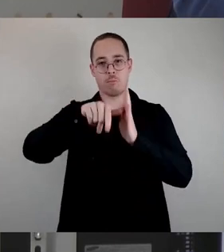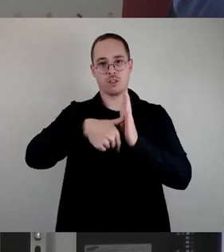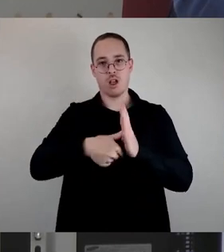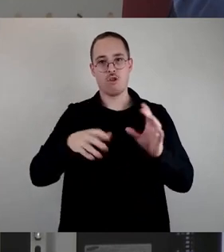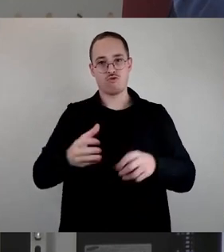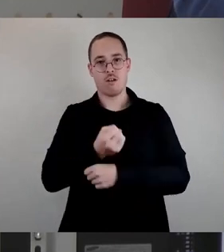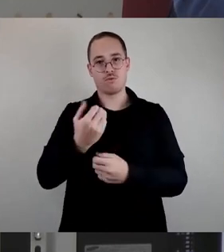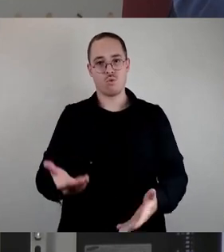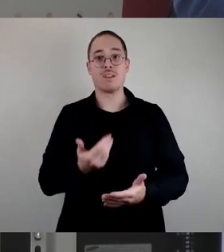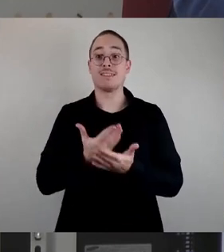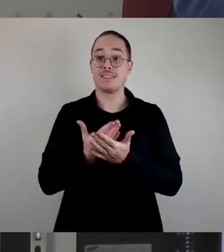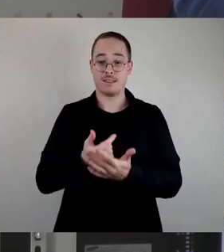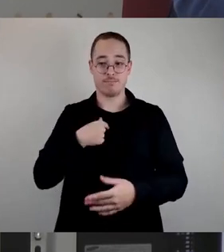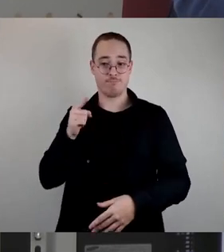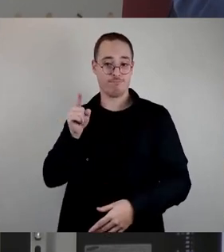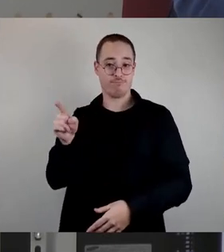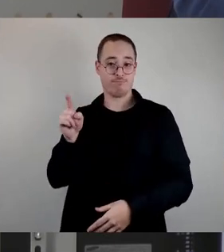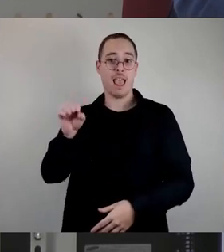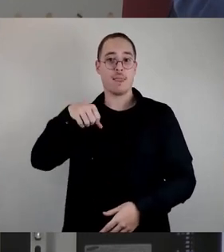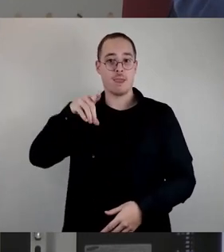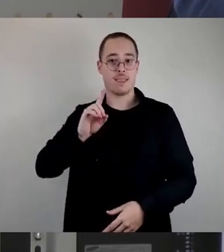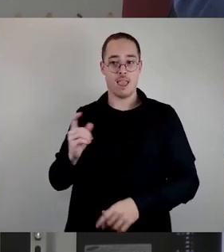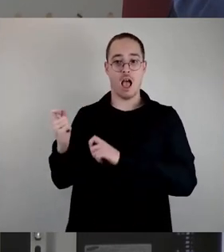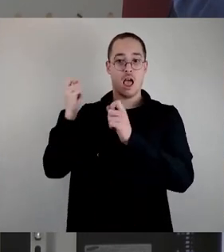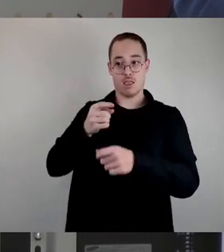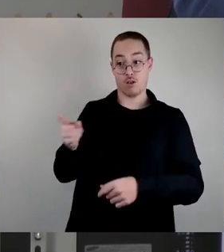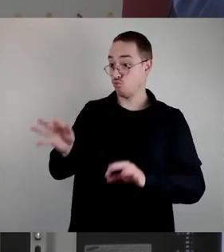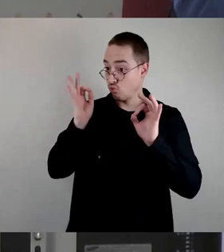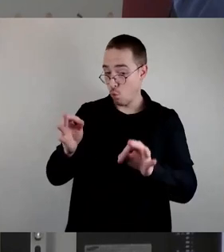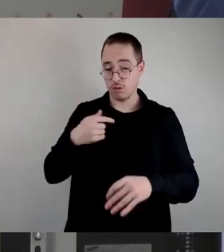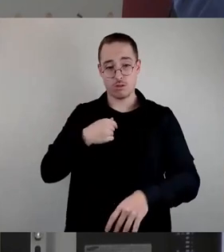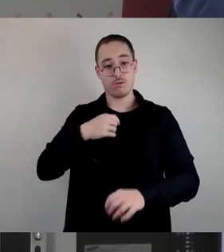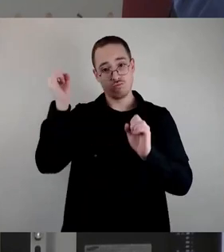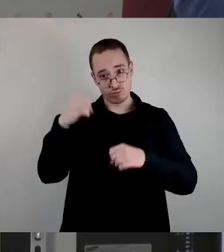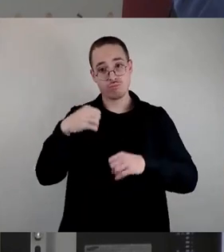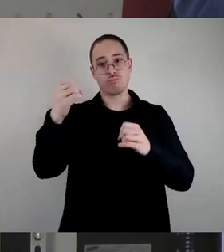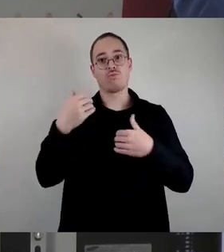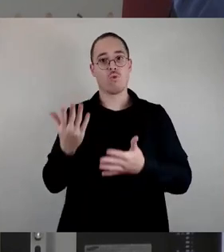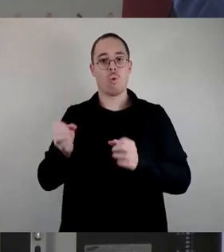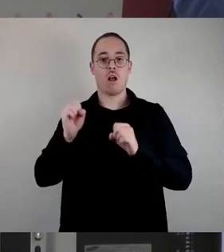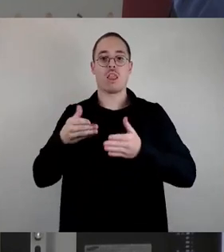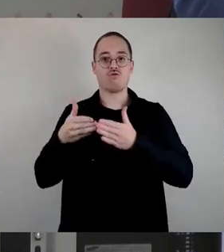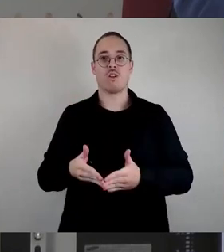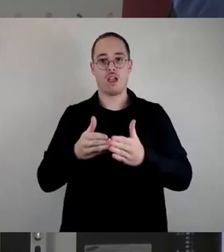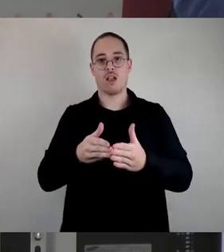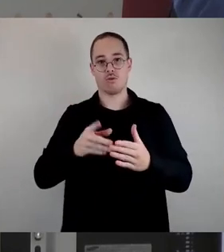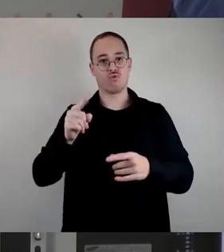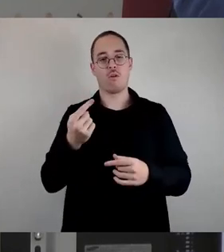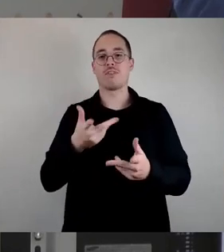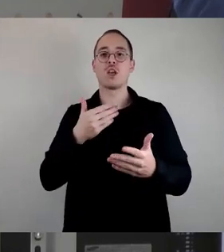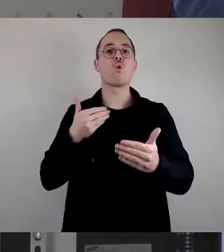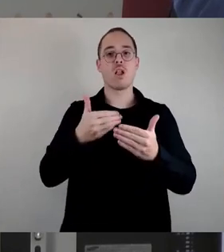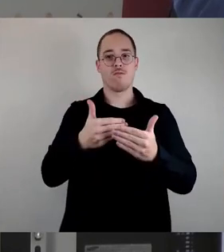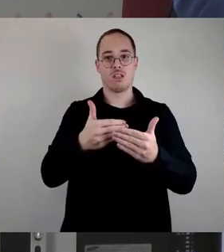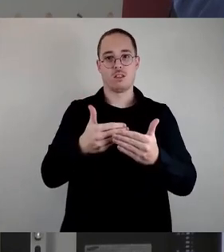dem Fall dem von der SPD, zustimmen, damit dort an dieser Stelle wieder eine Fähre kommt. Relativ kurzfristig, weil ich weiß, dass